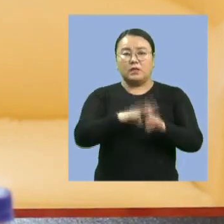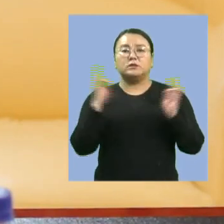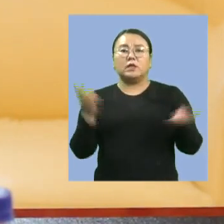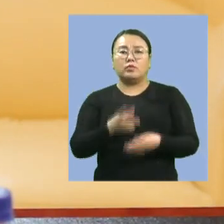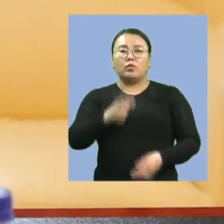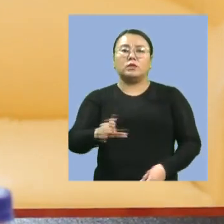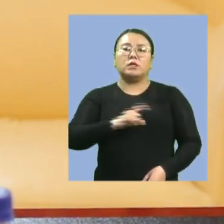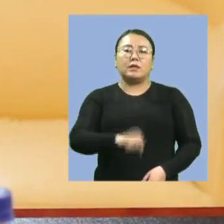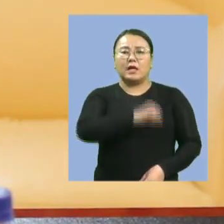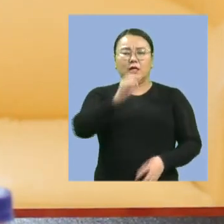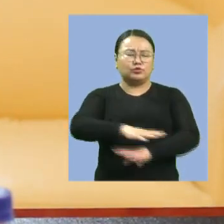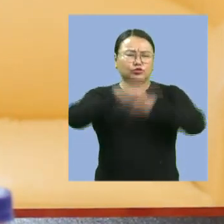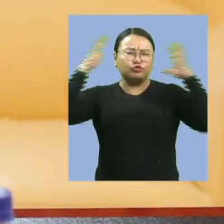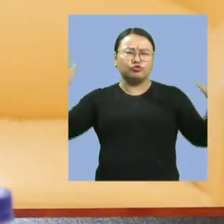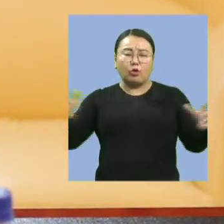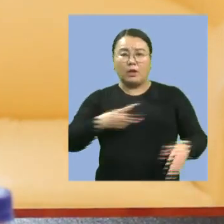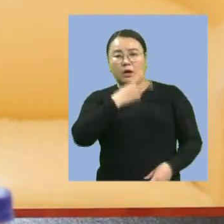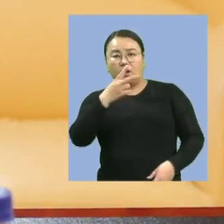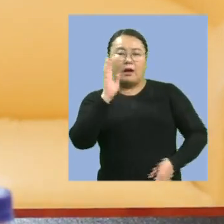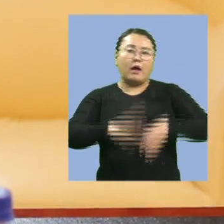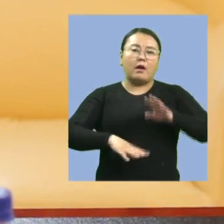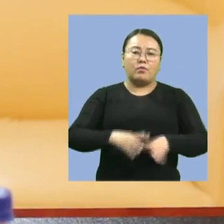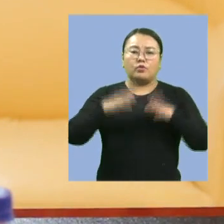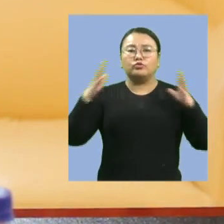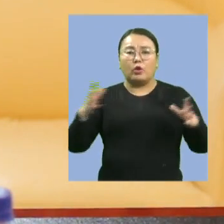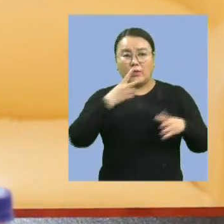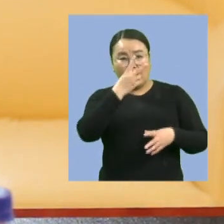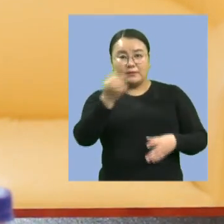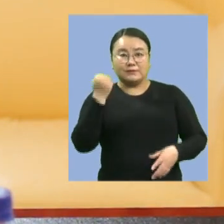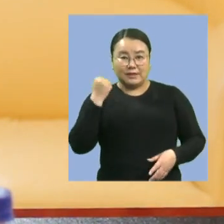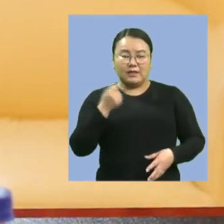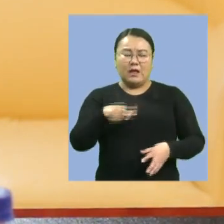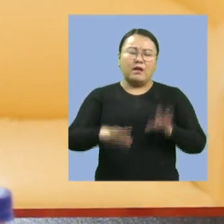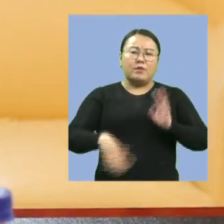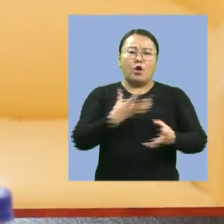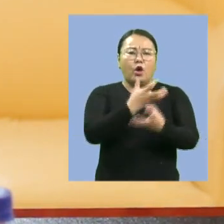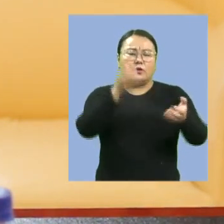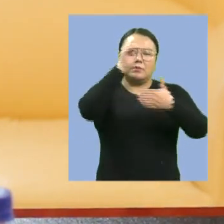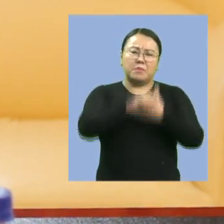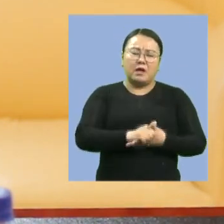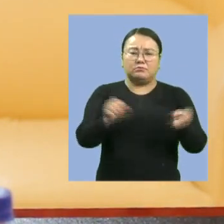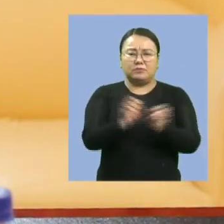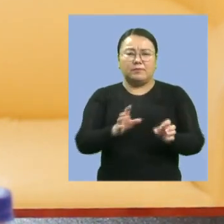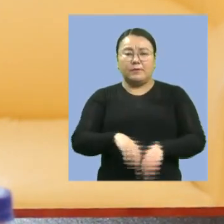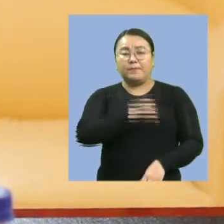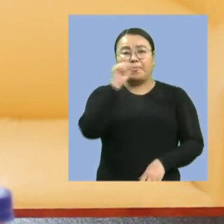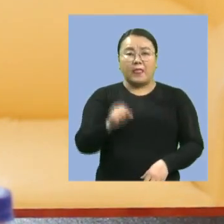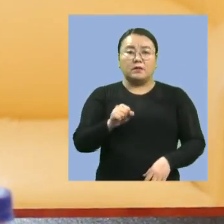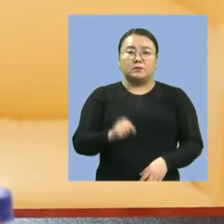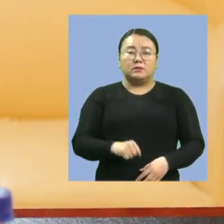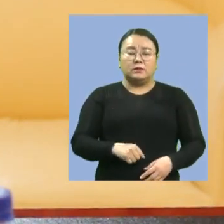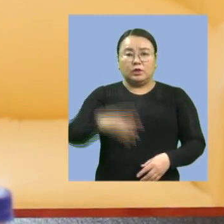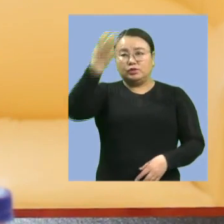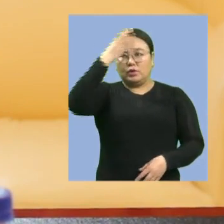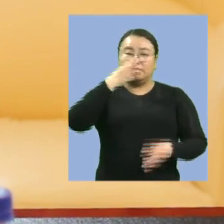яг хүний эрхийн асуудлыг бүхэлд нь харж байгаа болохоор хамаагүй том зургаар хамаагүй олон баримттайгаар та нар энэ асуудлаа